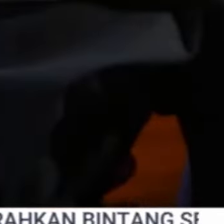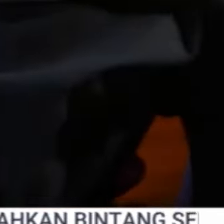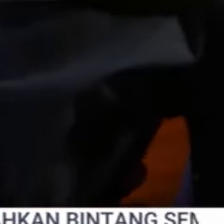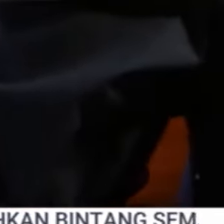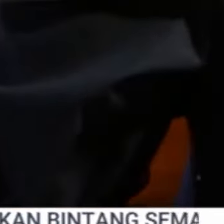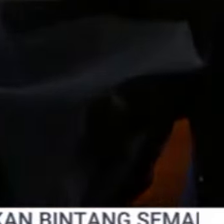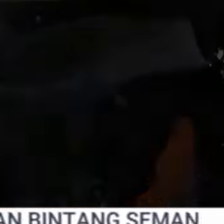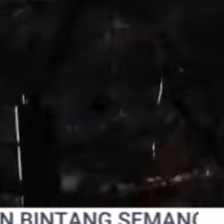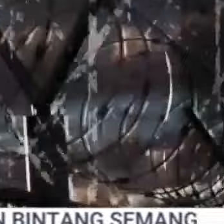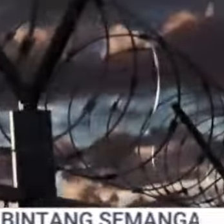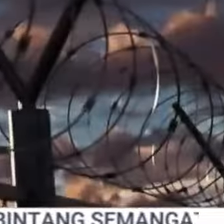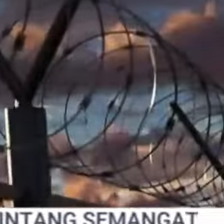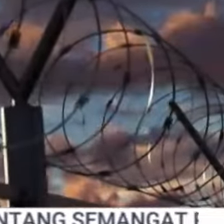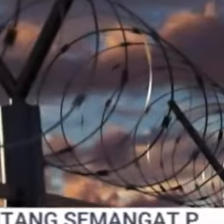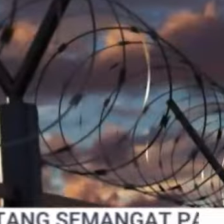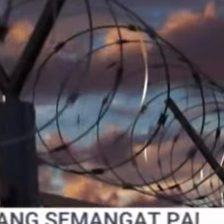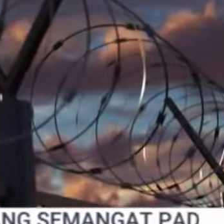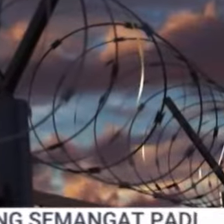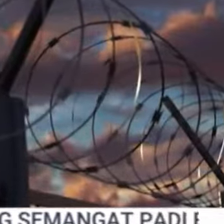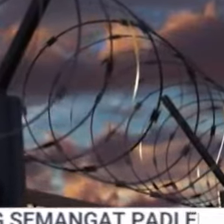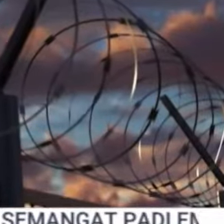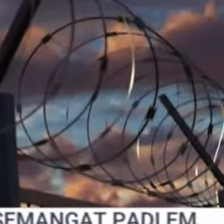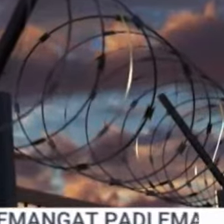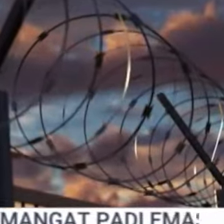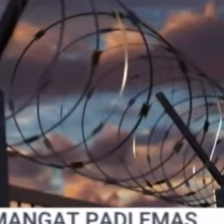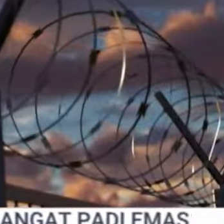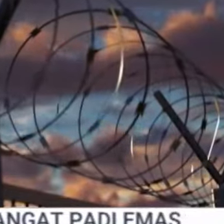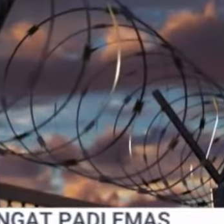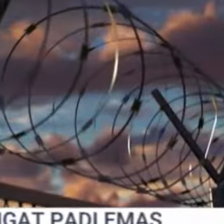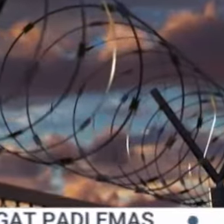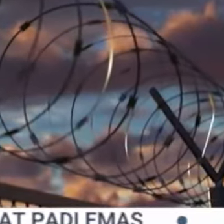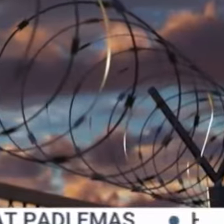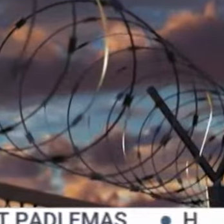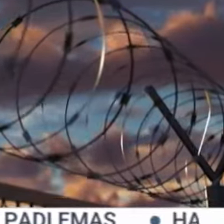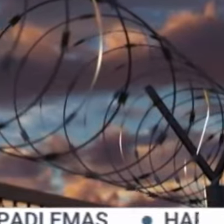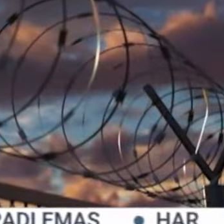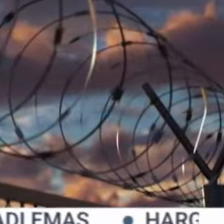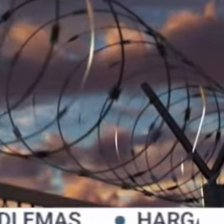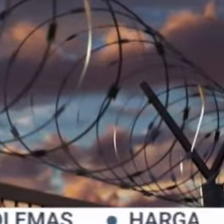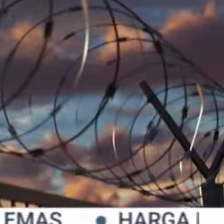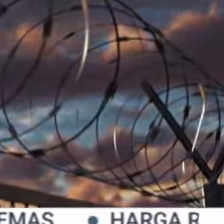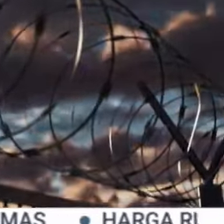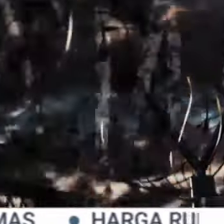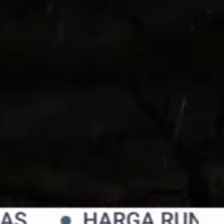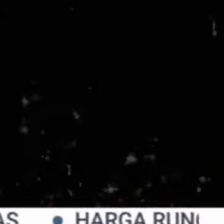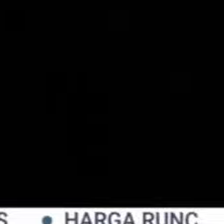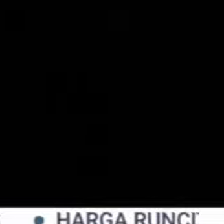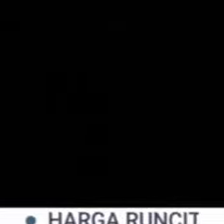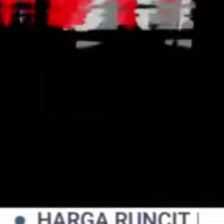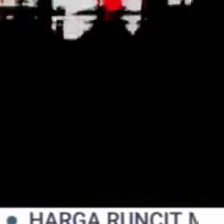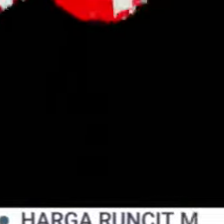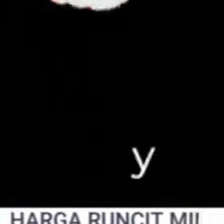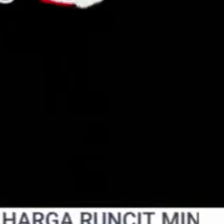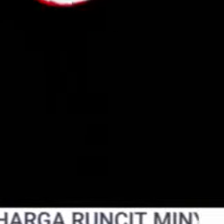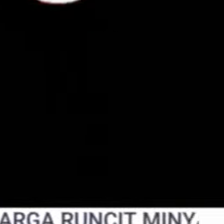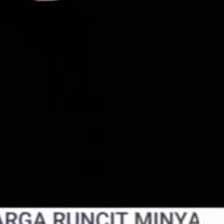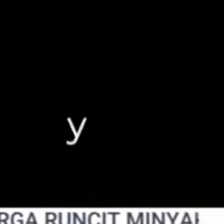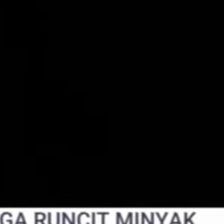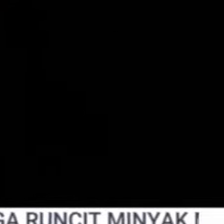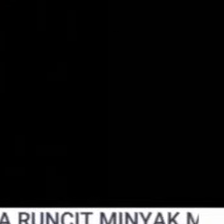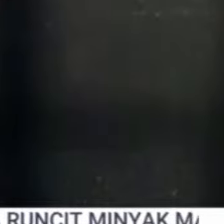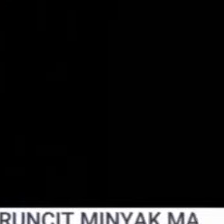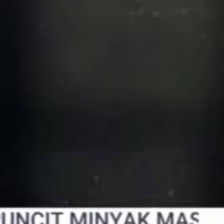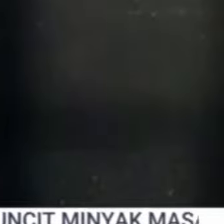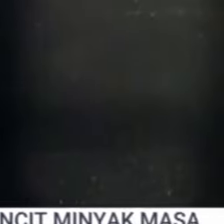dan section 2.3 komunikasi dan maltimedia 1998 dan device